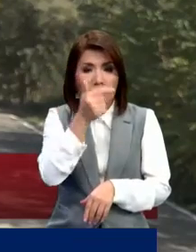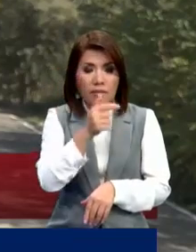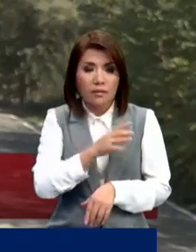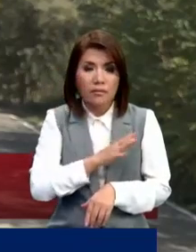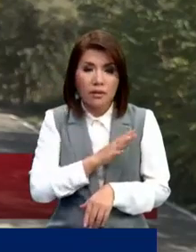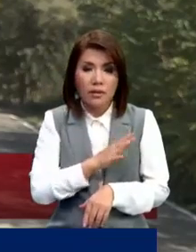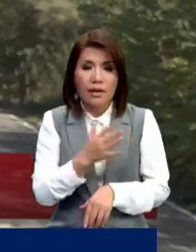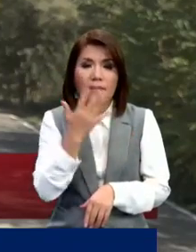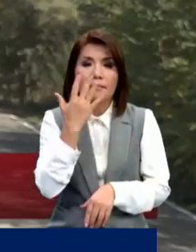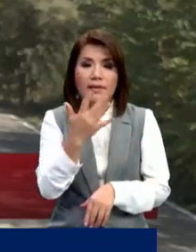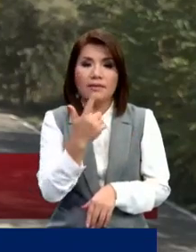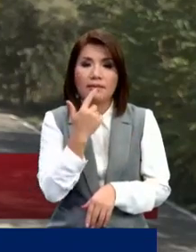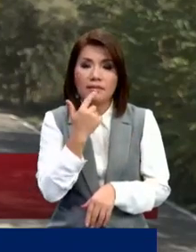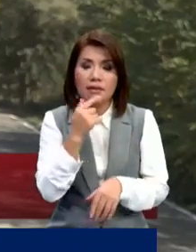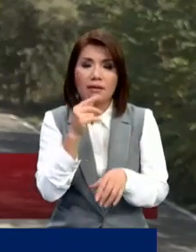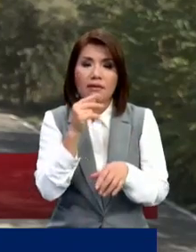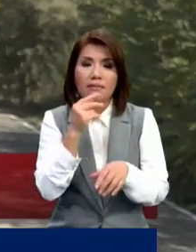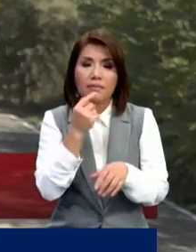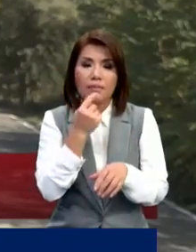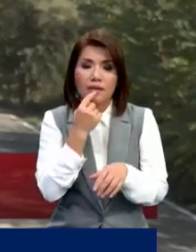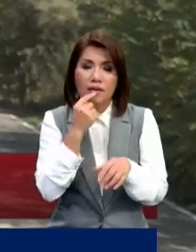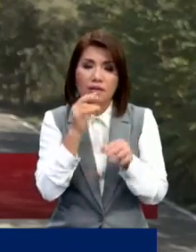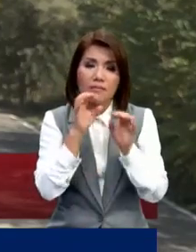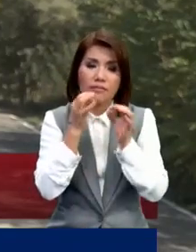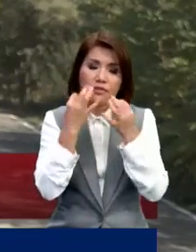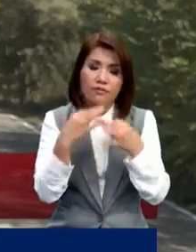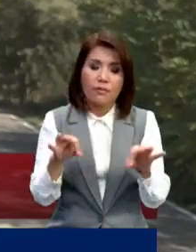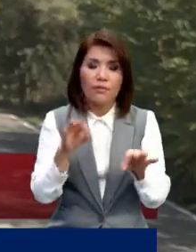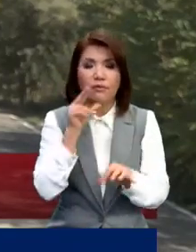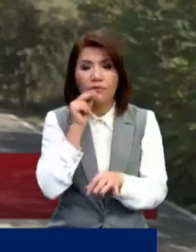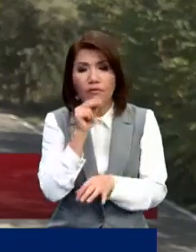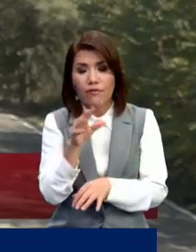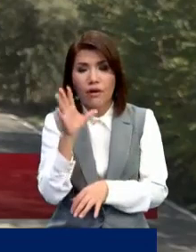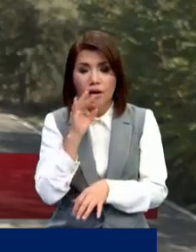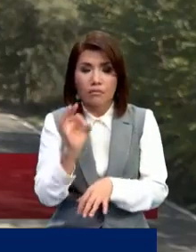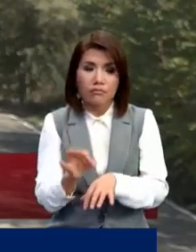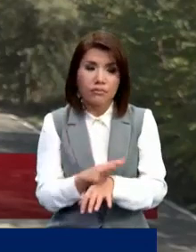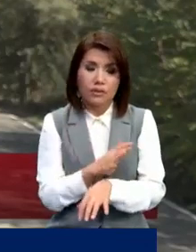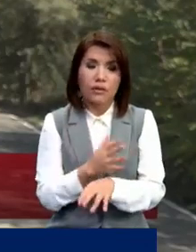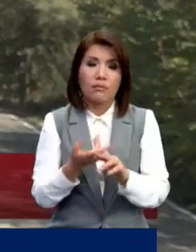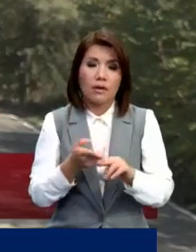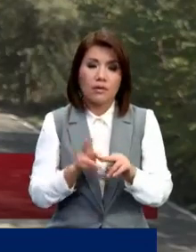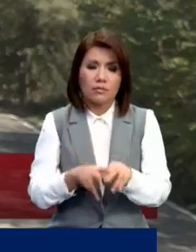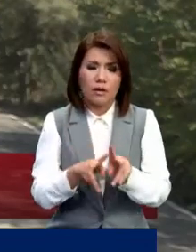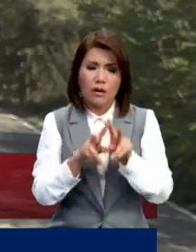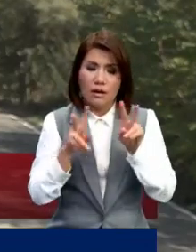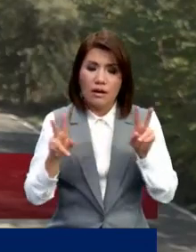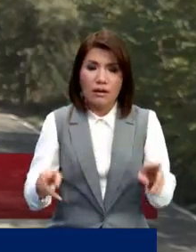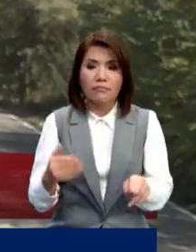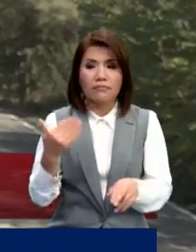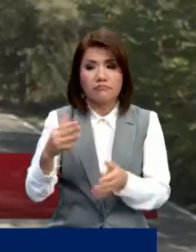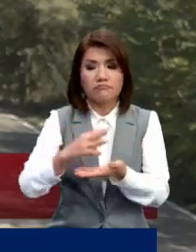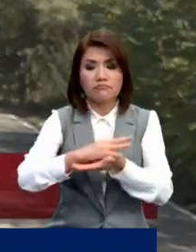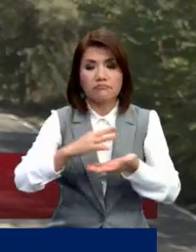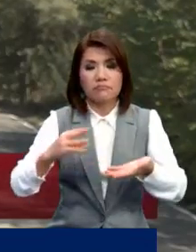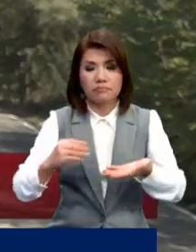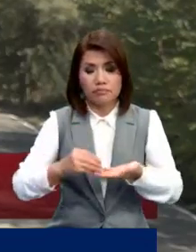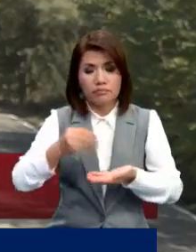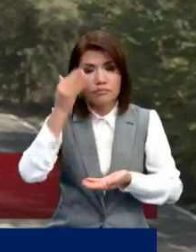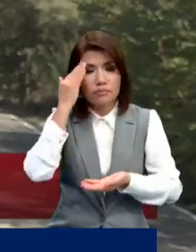тілді емін еркін қолданып сөйлей алатын болғаннан кейін, сондай бол білімді болсын,